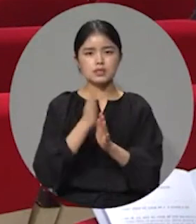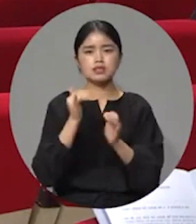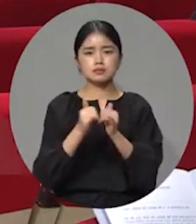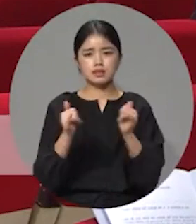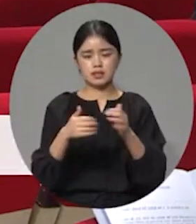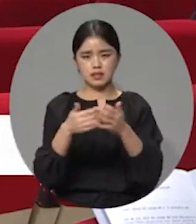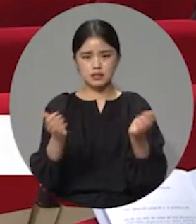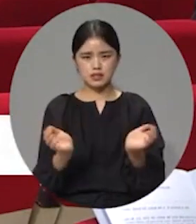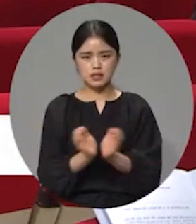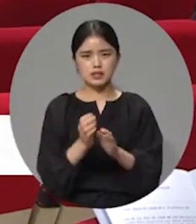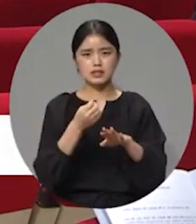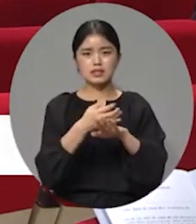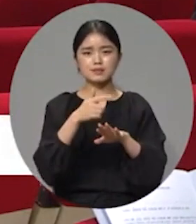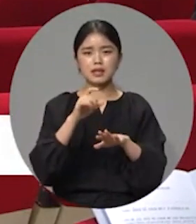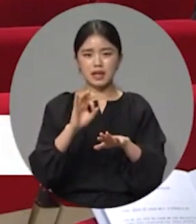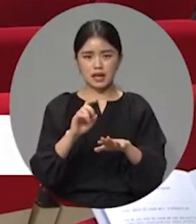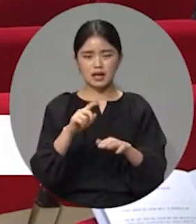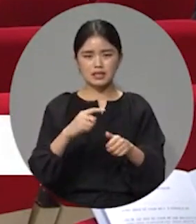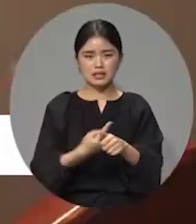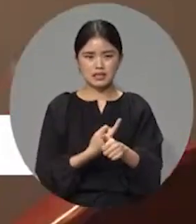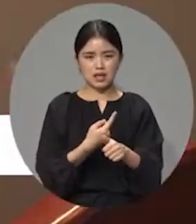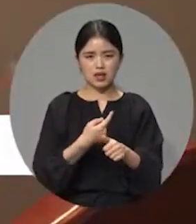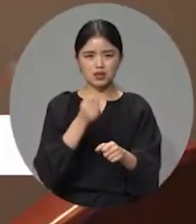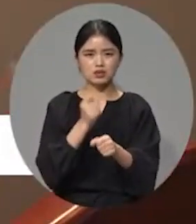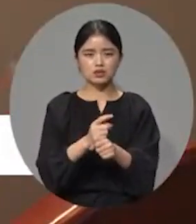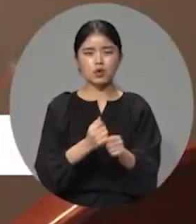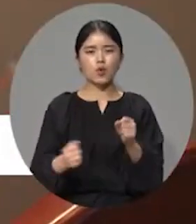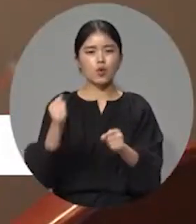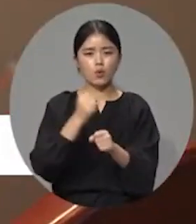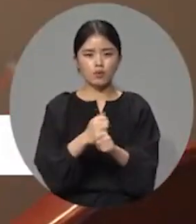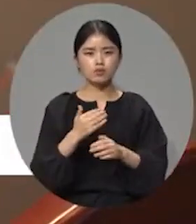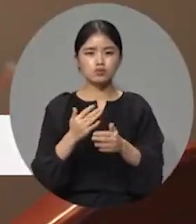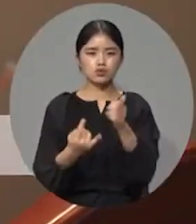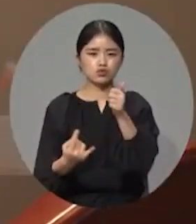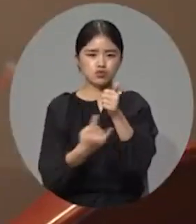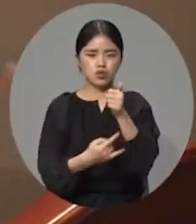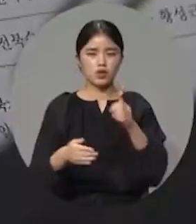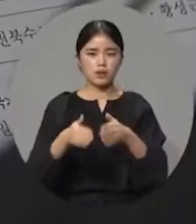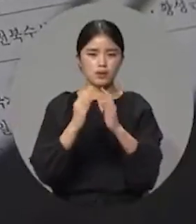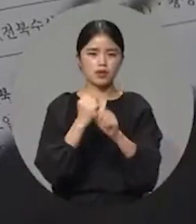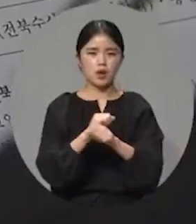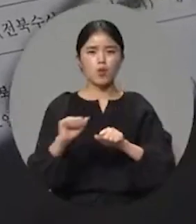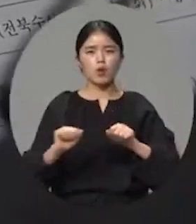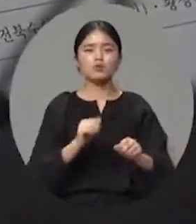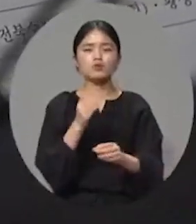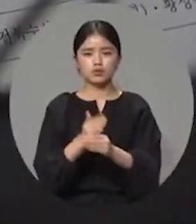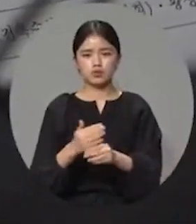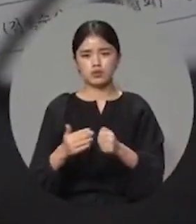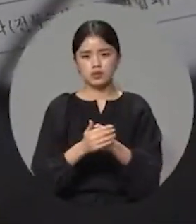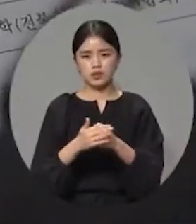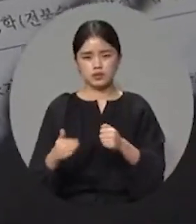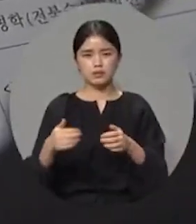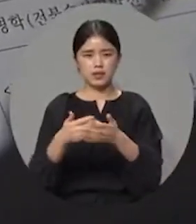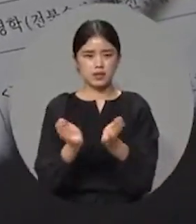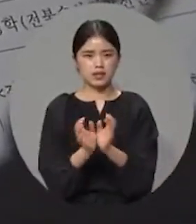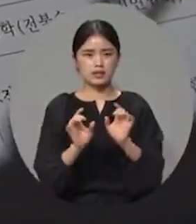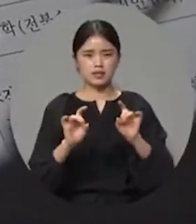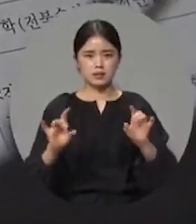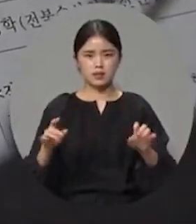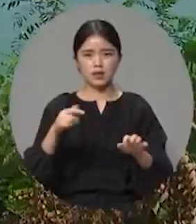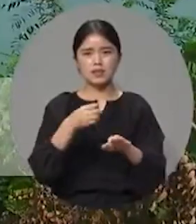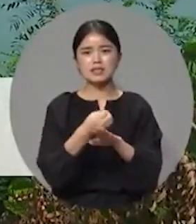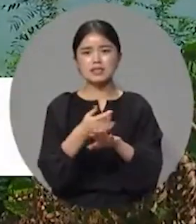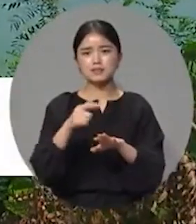등이 금강하구 자연성 회복 추진위원회를 구성하고 활동에 나선 겁니다. 단체들은 금강의